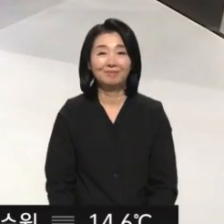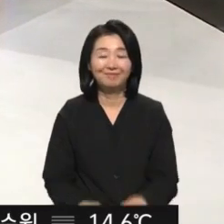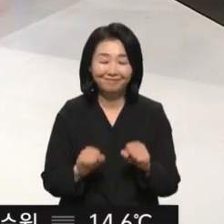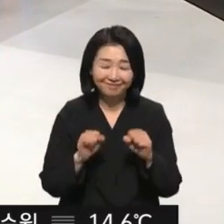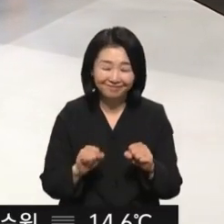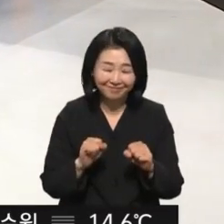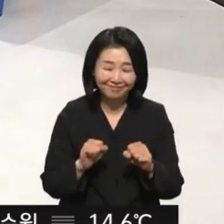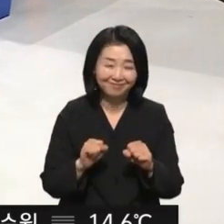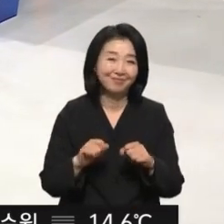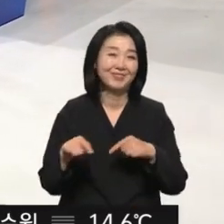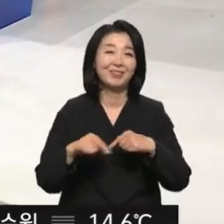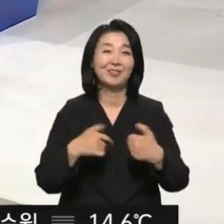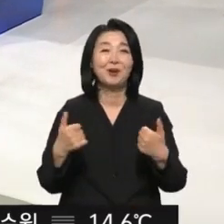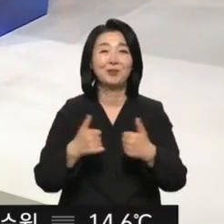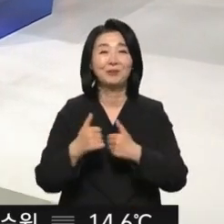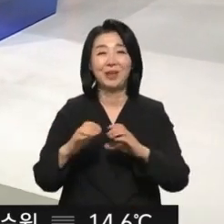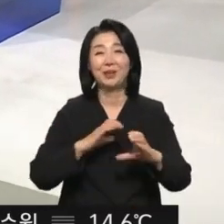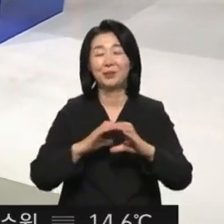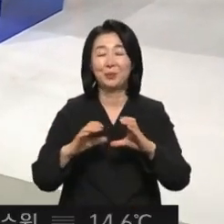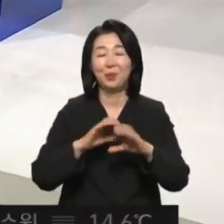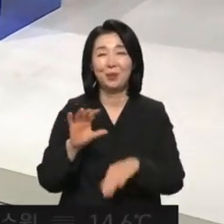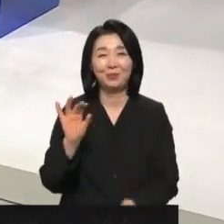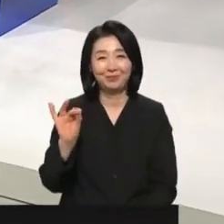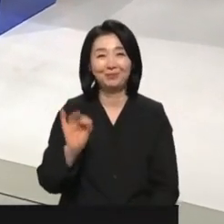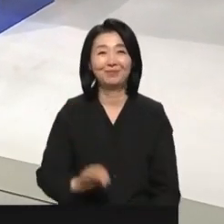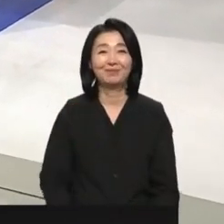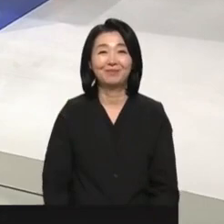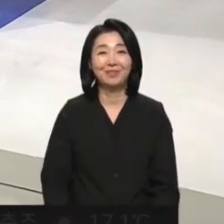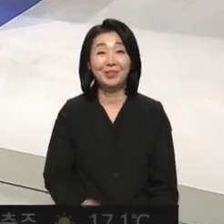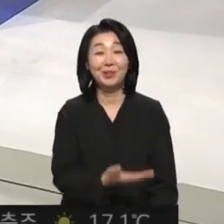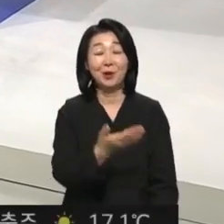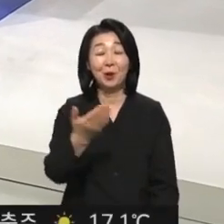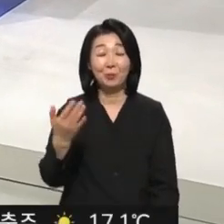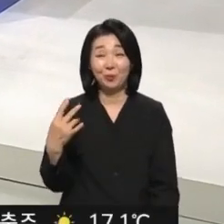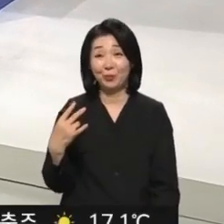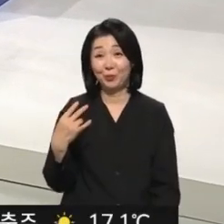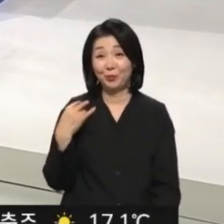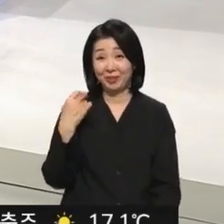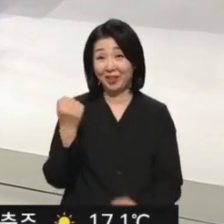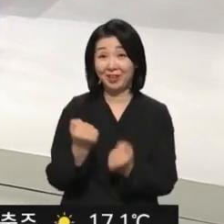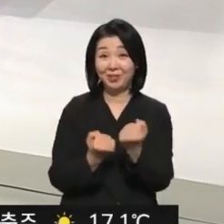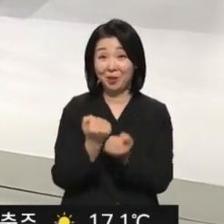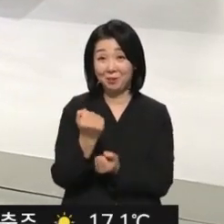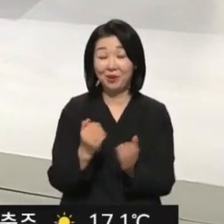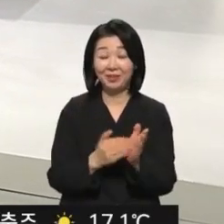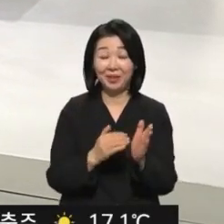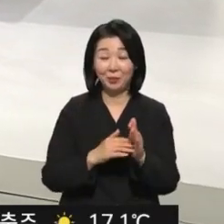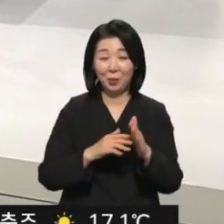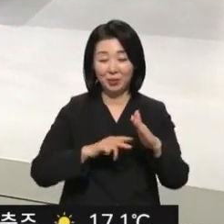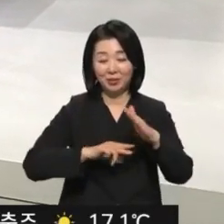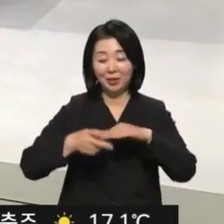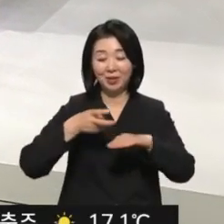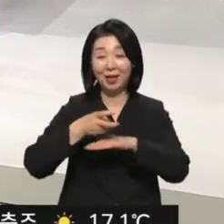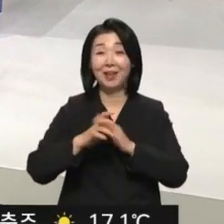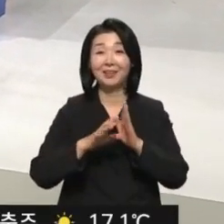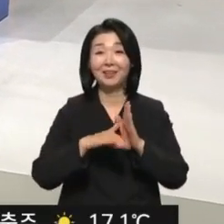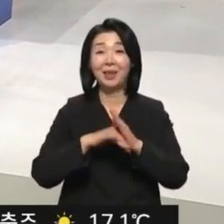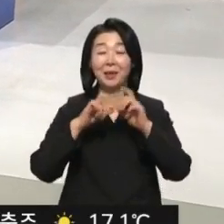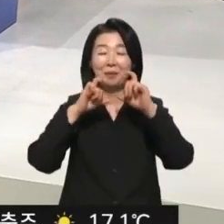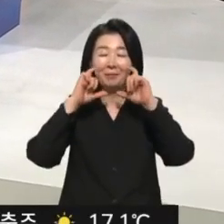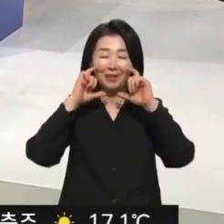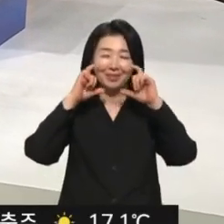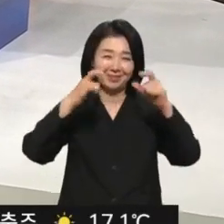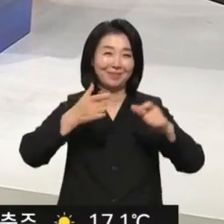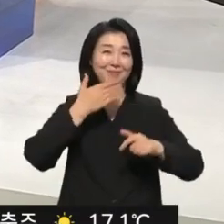네, 안녕하세요. 정치부A의 소통시간 백반장입니다. 여러분, 우리 유채커가 전해드린 대로 이제 대중교통에서도 마스크 착용